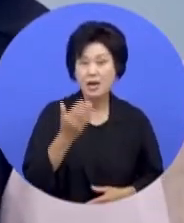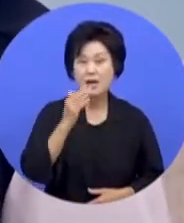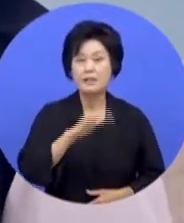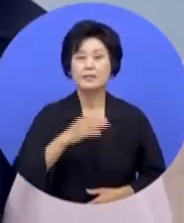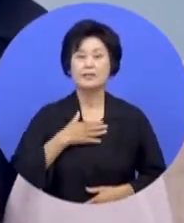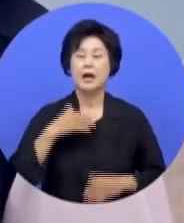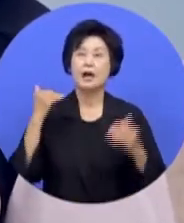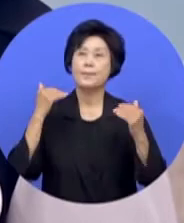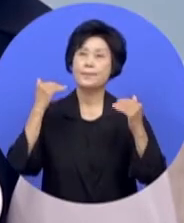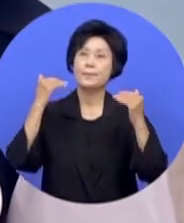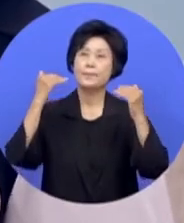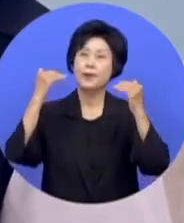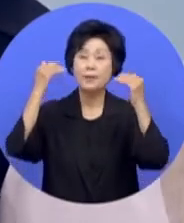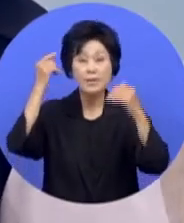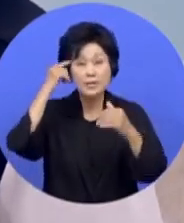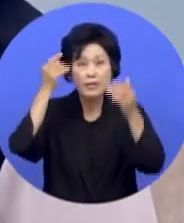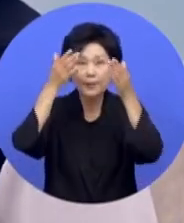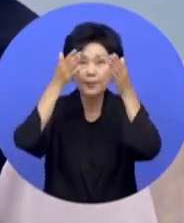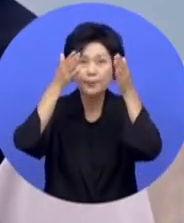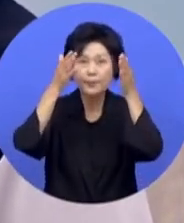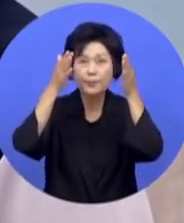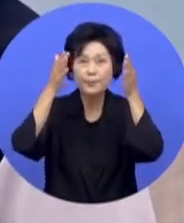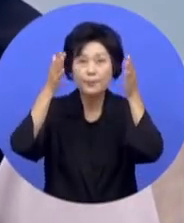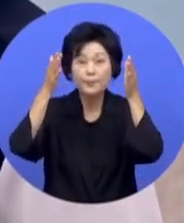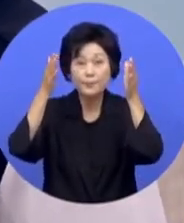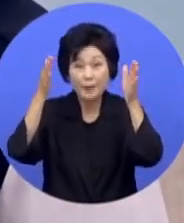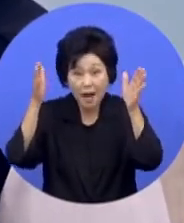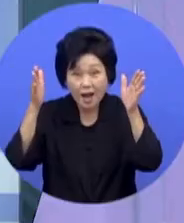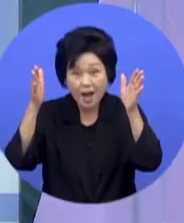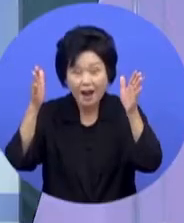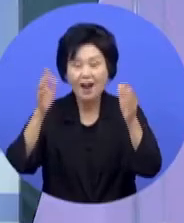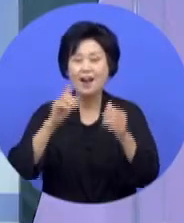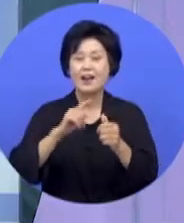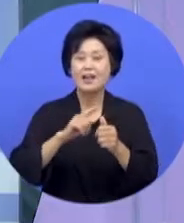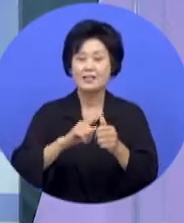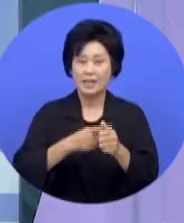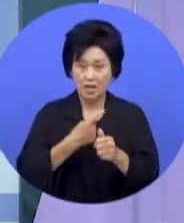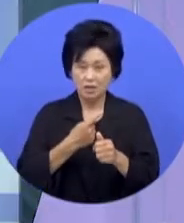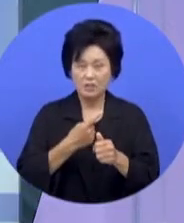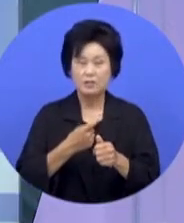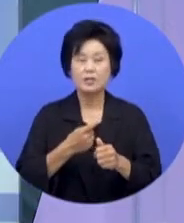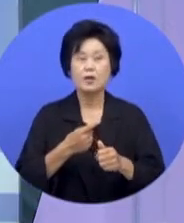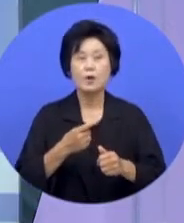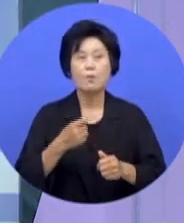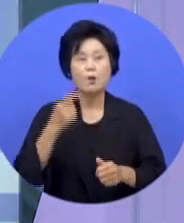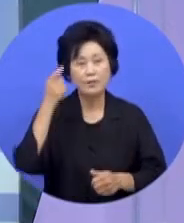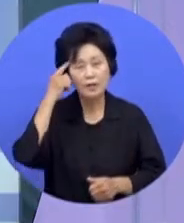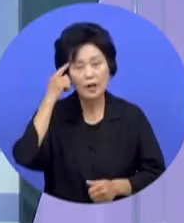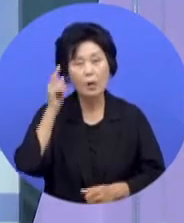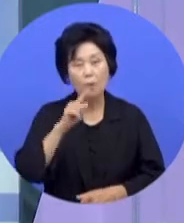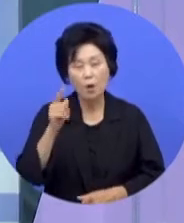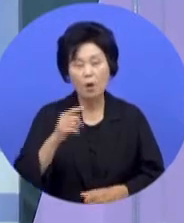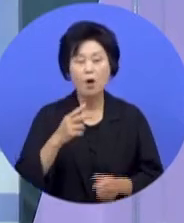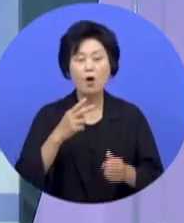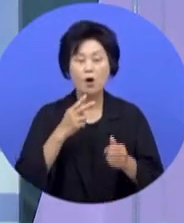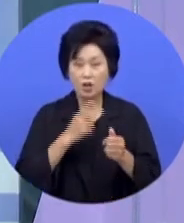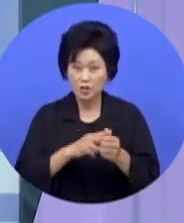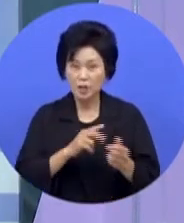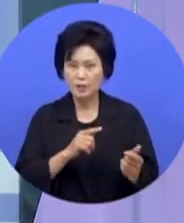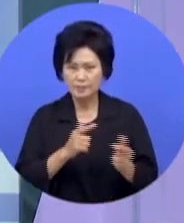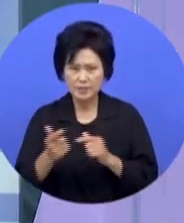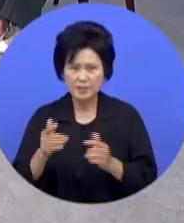더 넓어지게 되고 이런 시각이 넓어지게 되니까 아, 왜 선생님이 하지 말라고 하는지 그 이유를